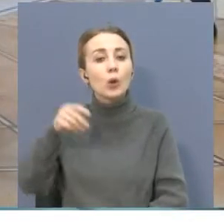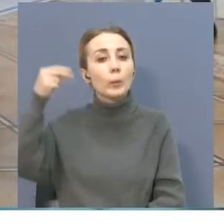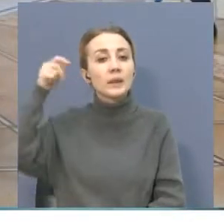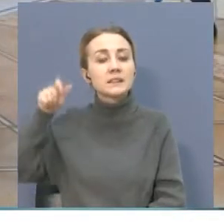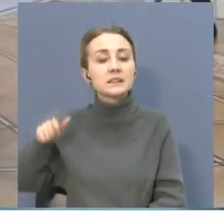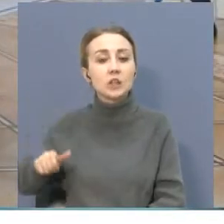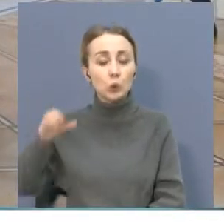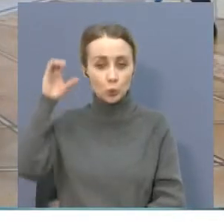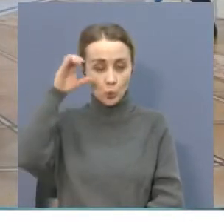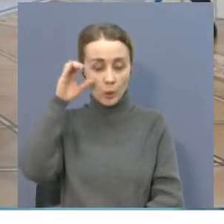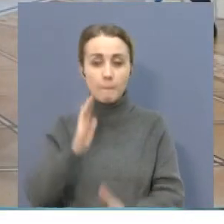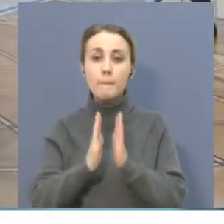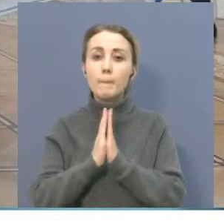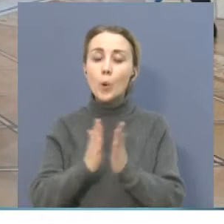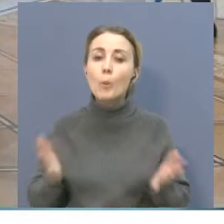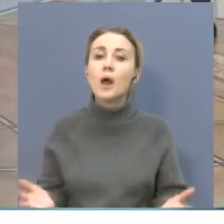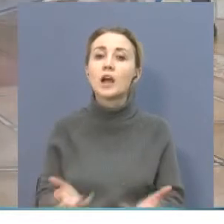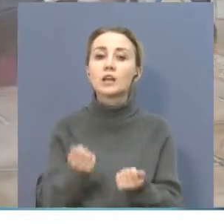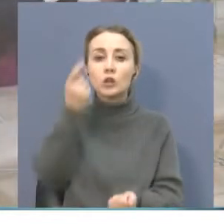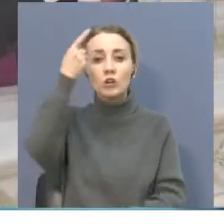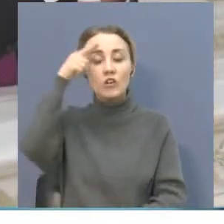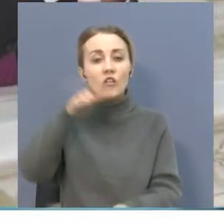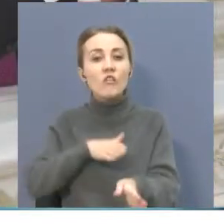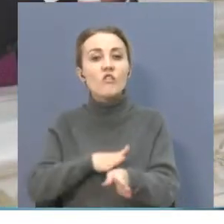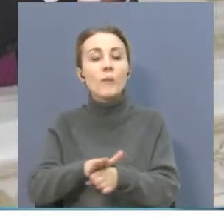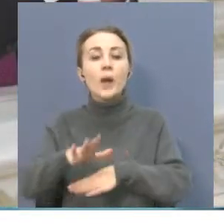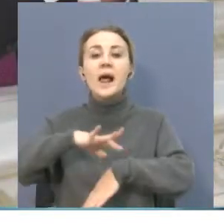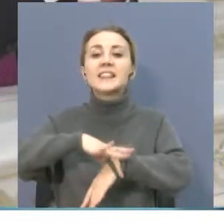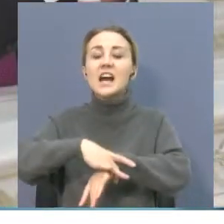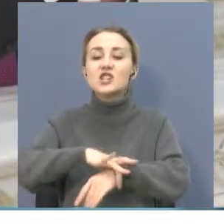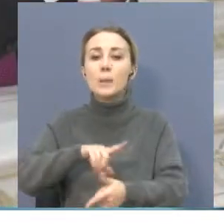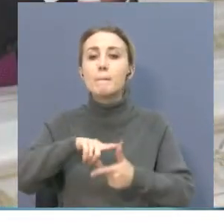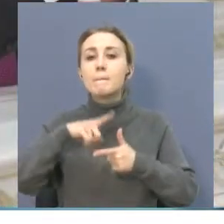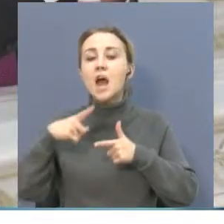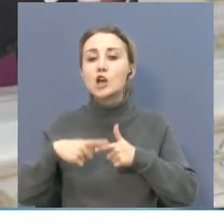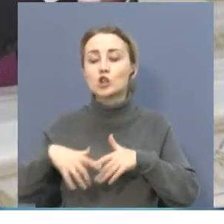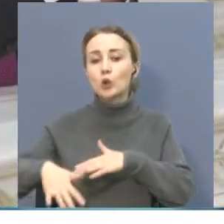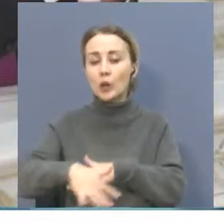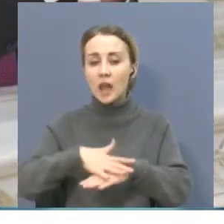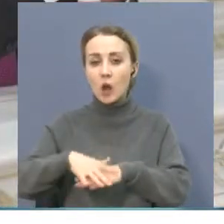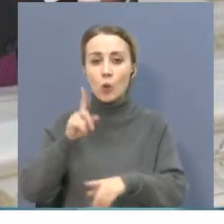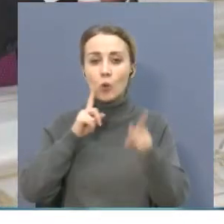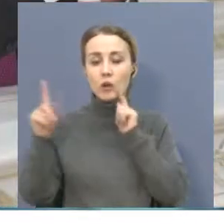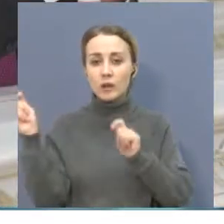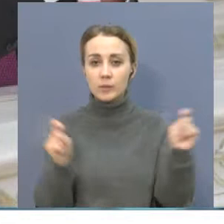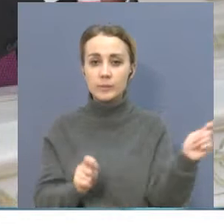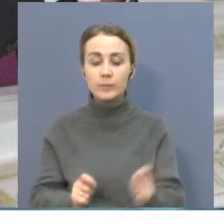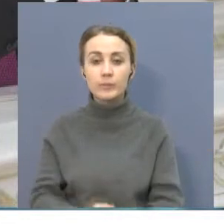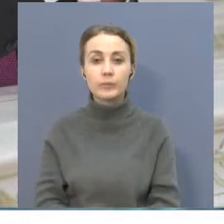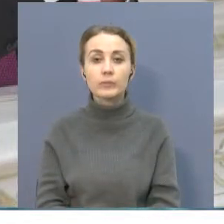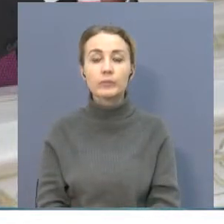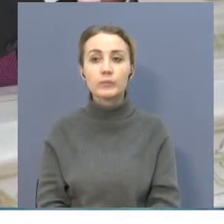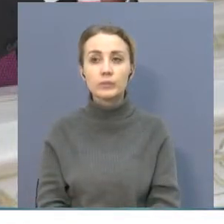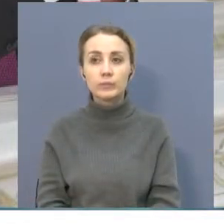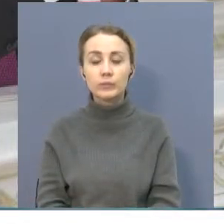өзара байланыстар, сын-қатерлер мен мүмкіндіктер атты халықаралық конференциясына қолдау көрсету туралы өтінішін жеткізді. Қасым